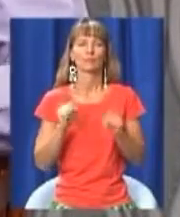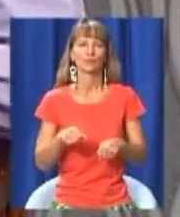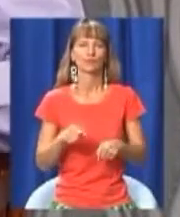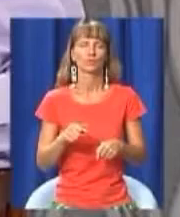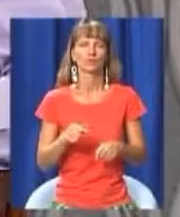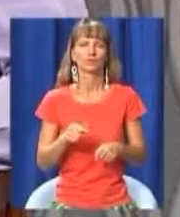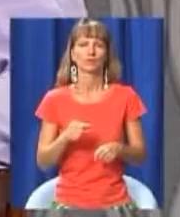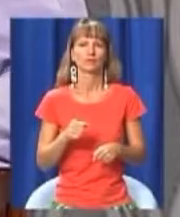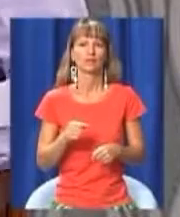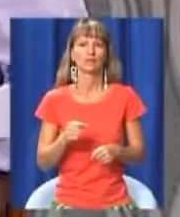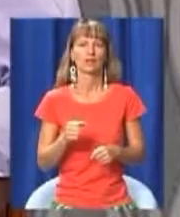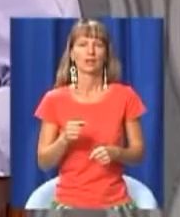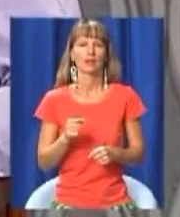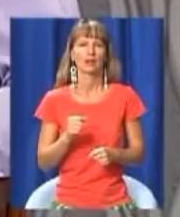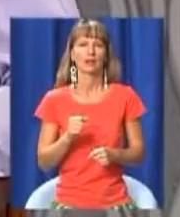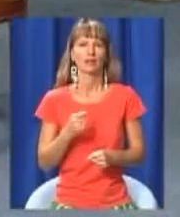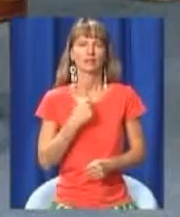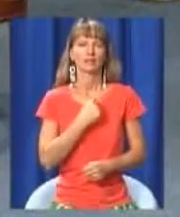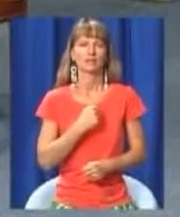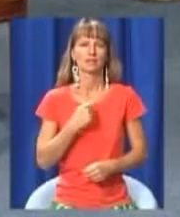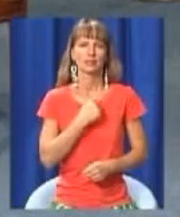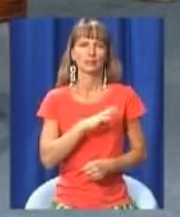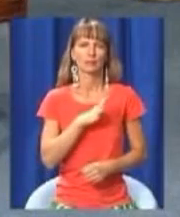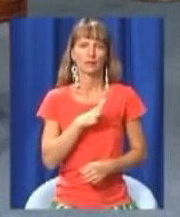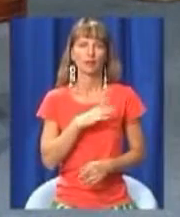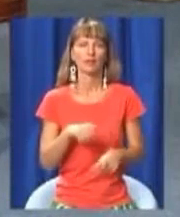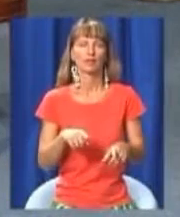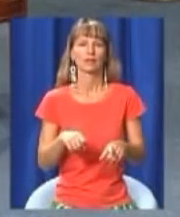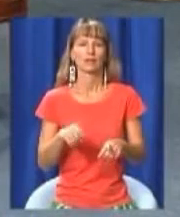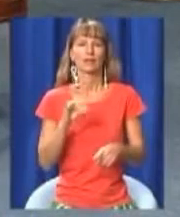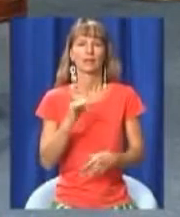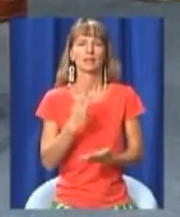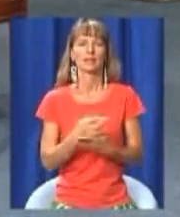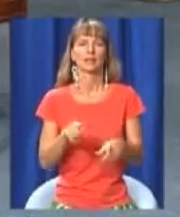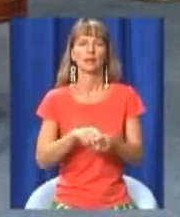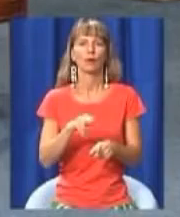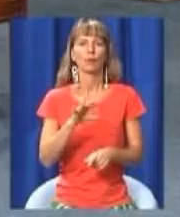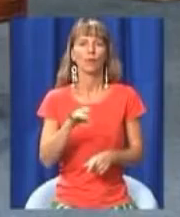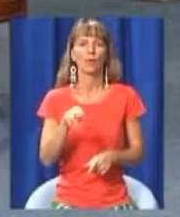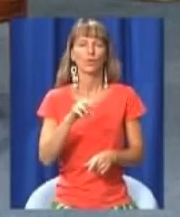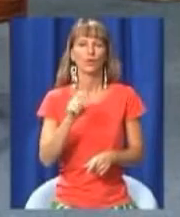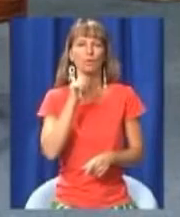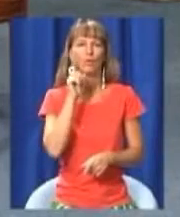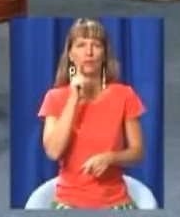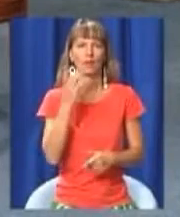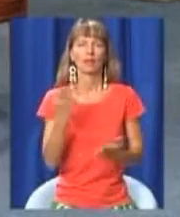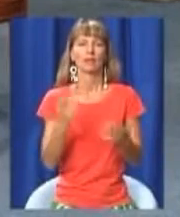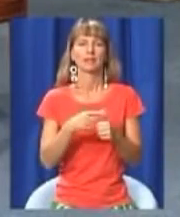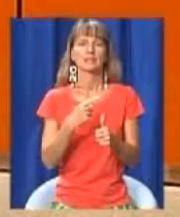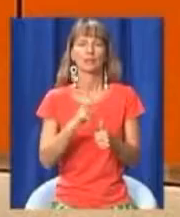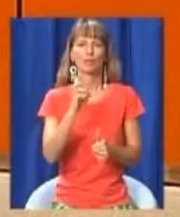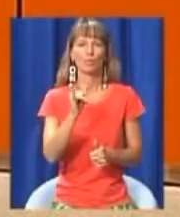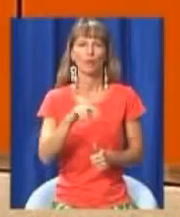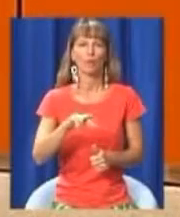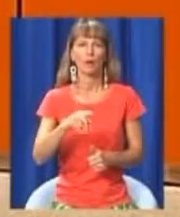знаю, зрістом, просто як дитина, зрістом їх насправді. І є така порода, до речі, вона відносно молода, яку називають бульмастиф. Ти знаєш про них